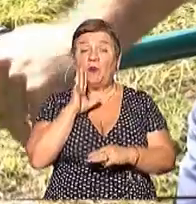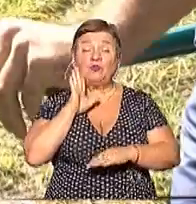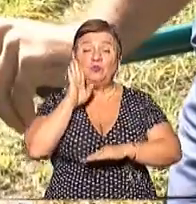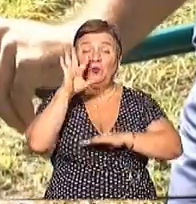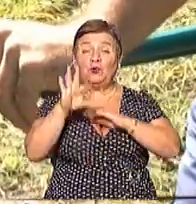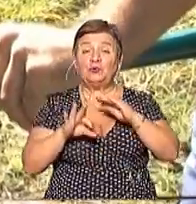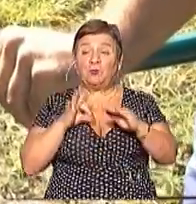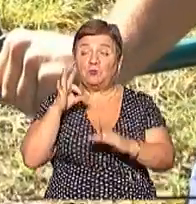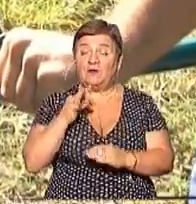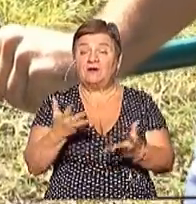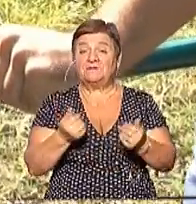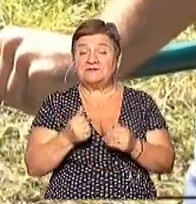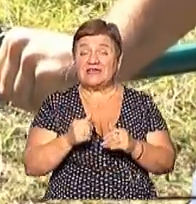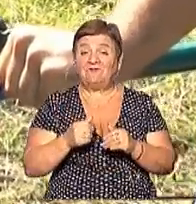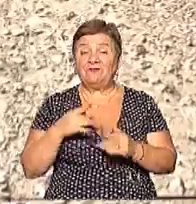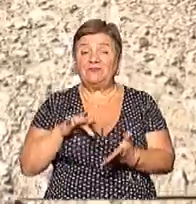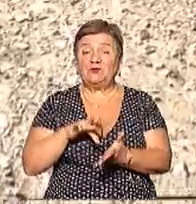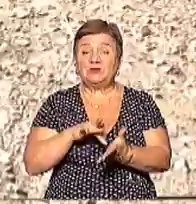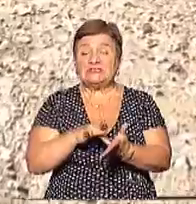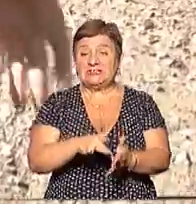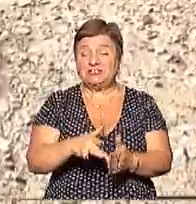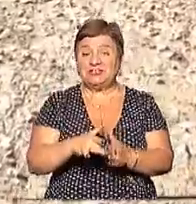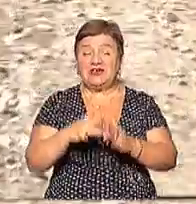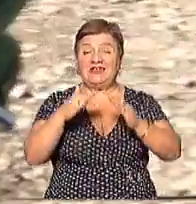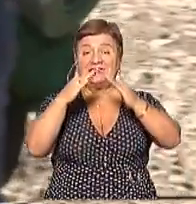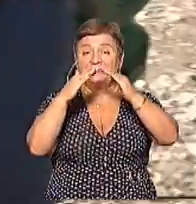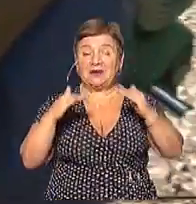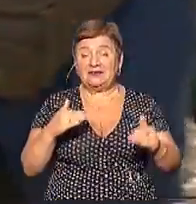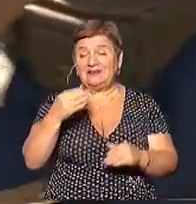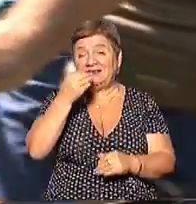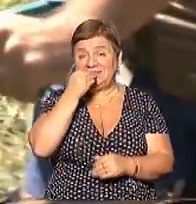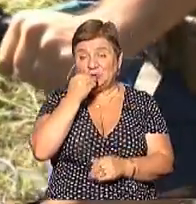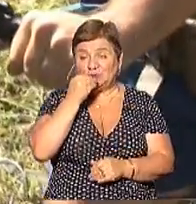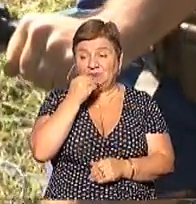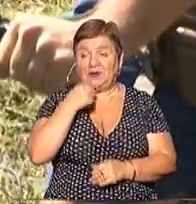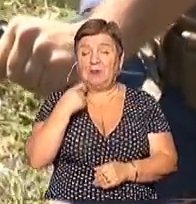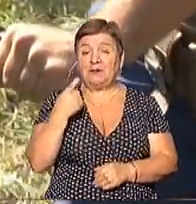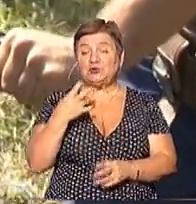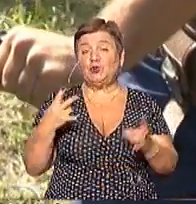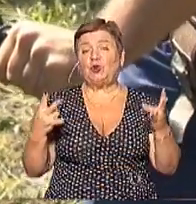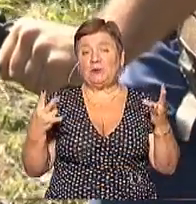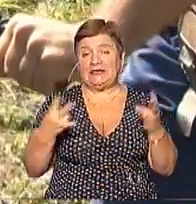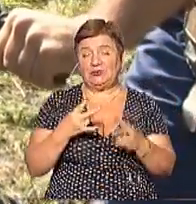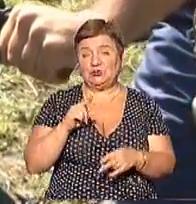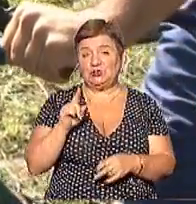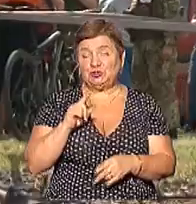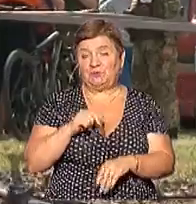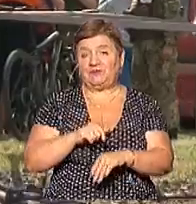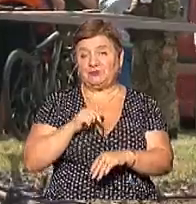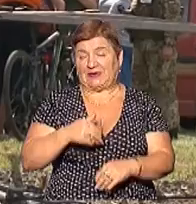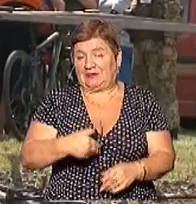собою взяв туристичний килимок, спальник та їжу. Ну і такі речі, їжа при першій необхідності, якщо десь вдасться заночувати в